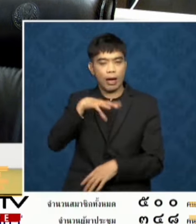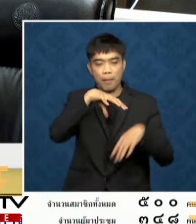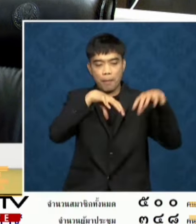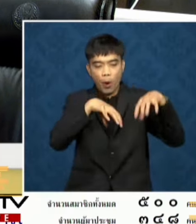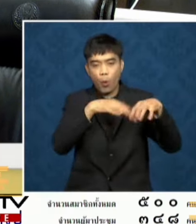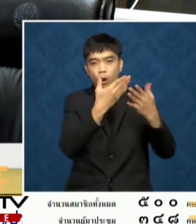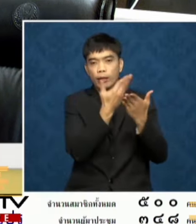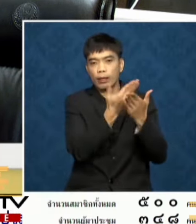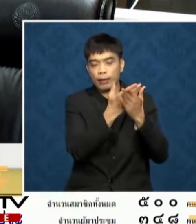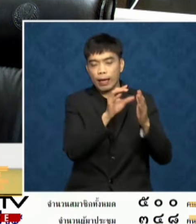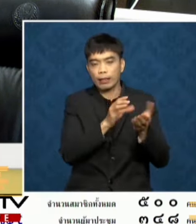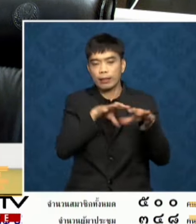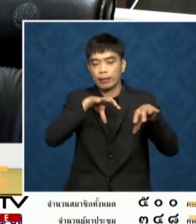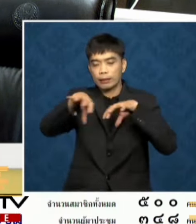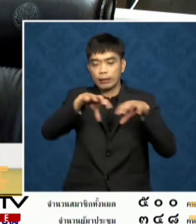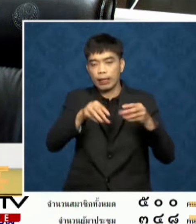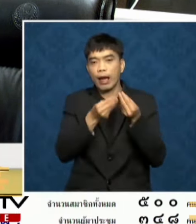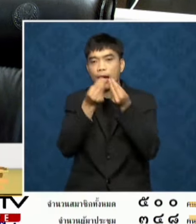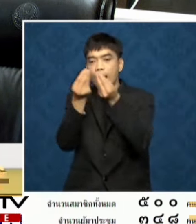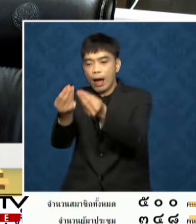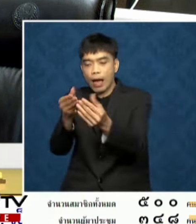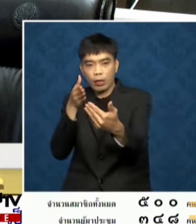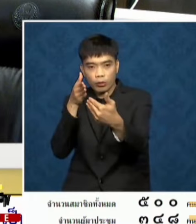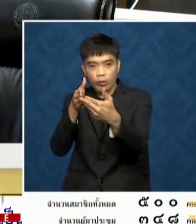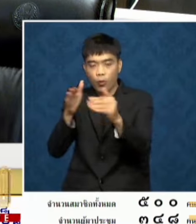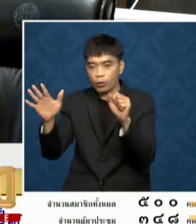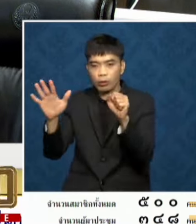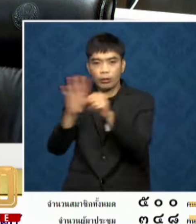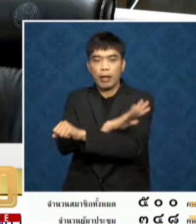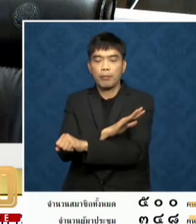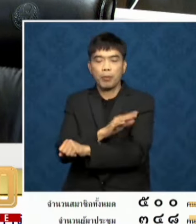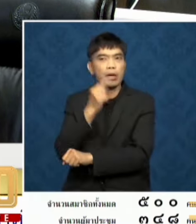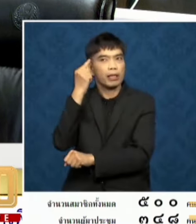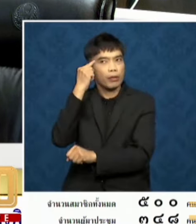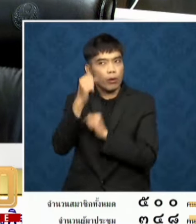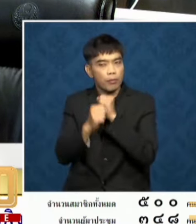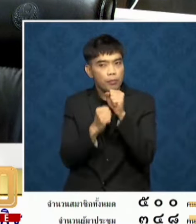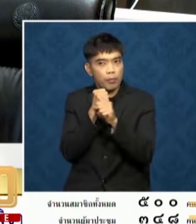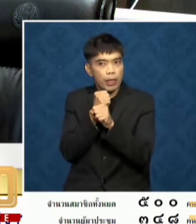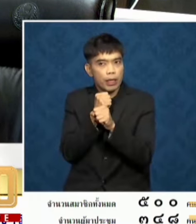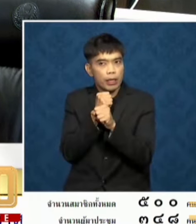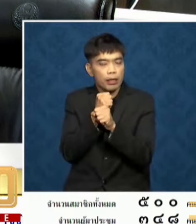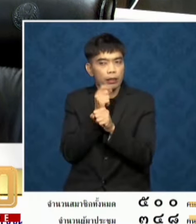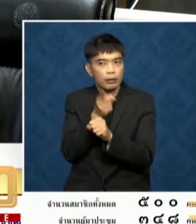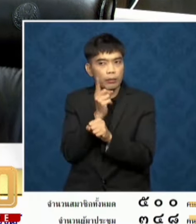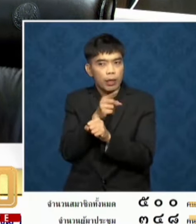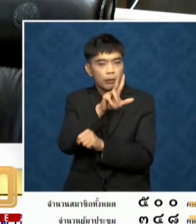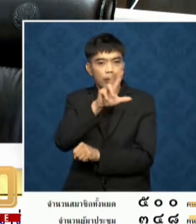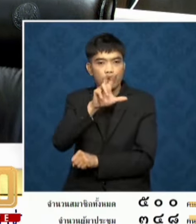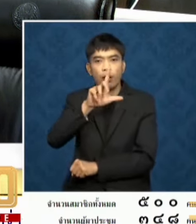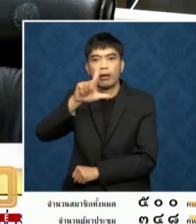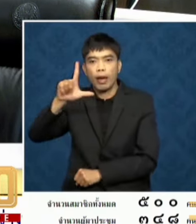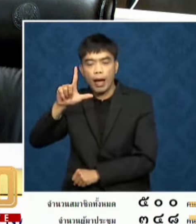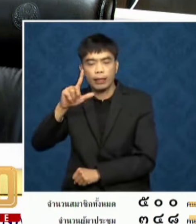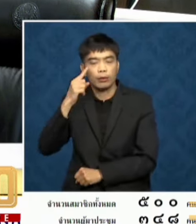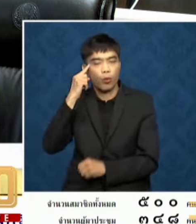ให้เต็ม 5,400 ล้านแน่นอนครับถ้ายึดกรอบวงเงินเดิมปีละ300ล้านบาทนะครับท่านประธานผมว่า18ปี